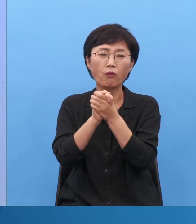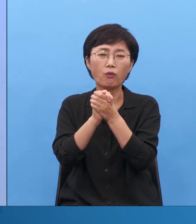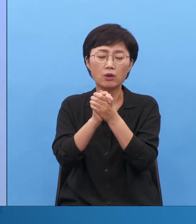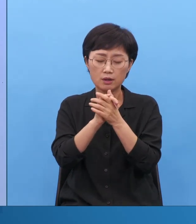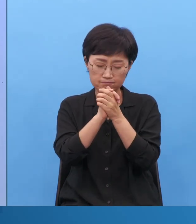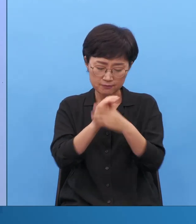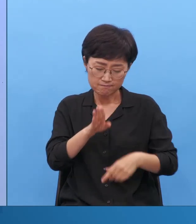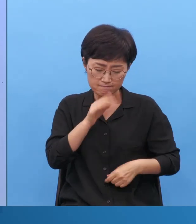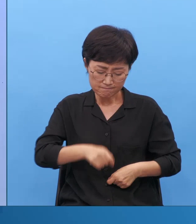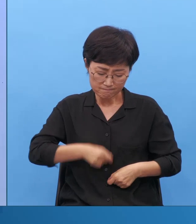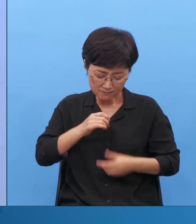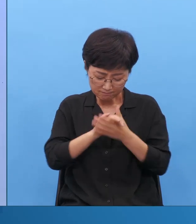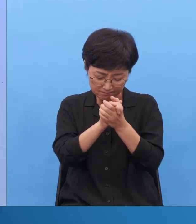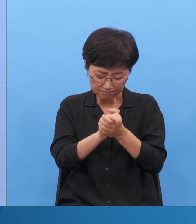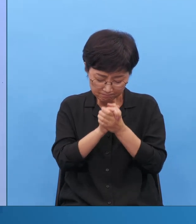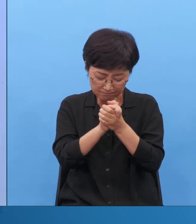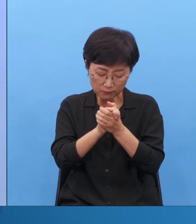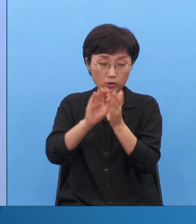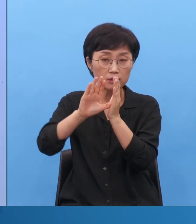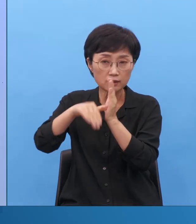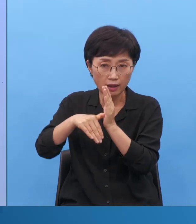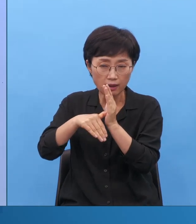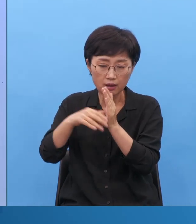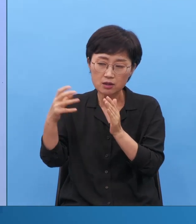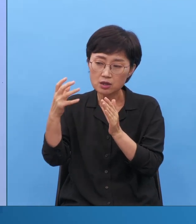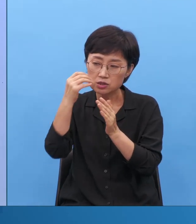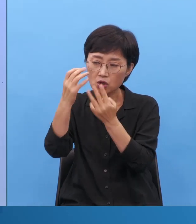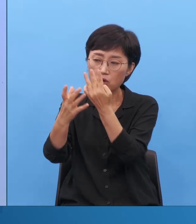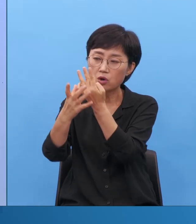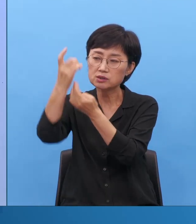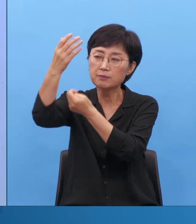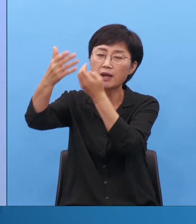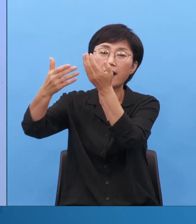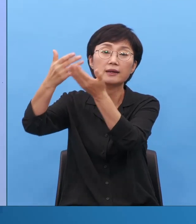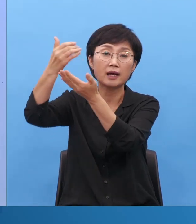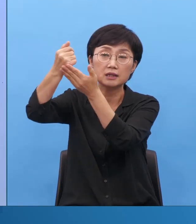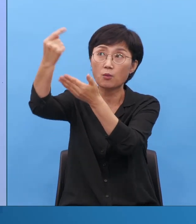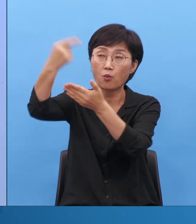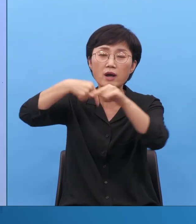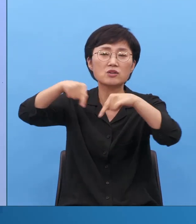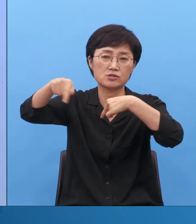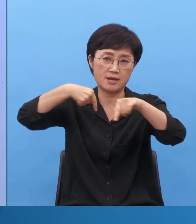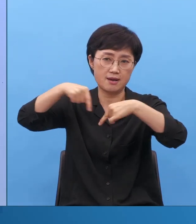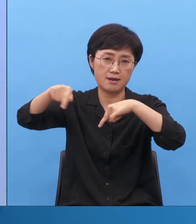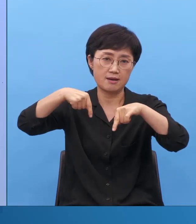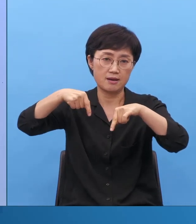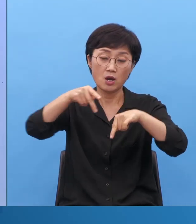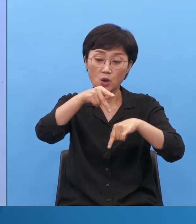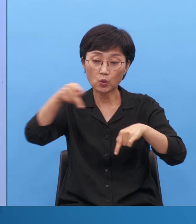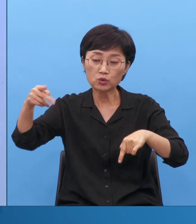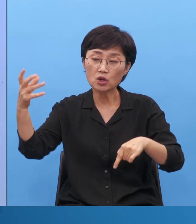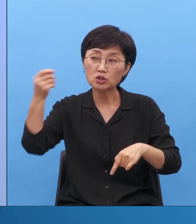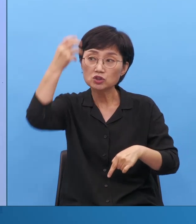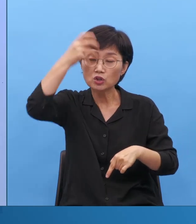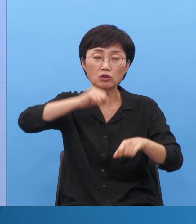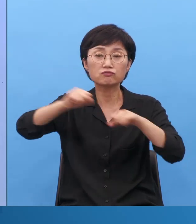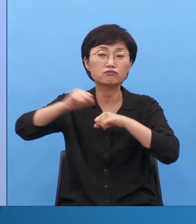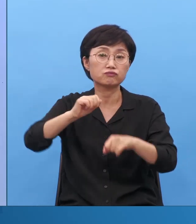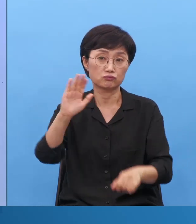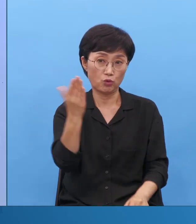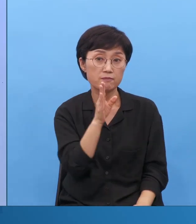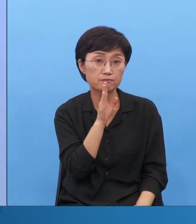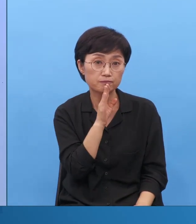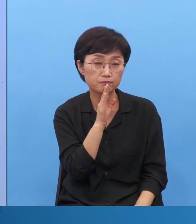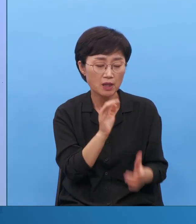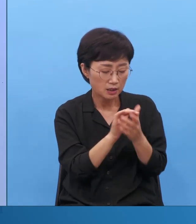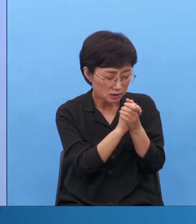성삼위 하나님이 역사하시게 돼 있잖아요. And when you pray, 그렇죠. the Trinity God works 그 upon 말은 you. 기도할 때 성령이 역사하게 돼 And 있어요. that means that when you pray, 기도할 that 때 the Holy 흑암은 Spirit works, 꺾이게